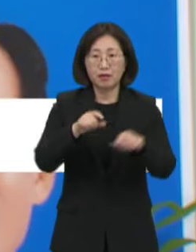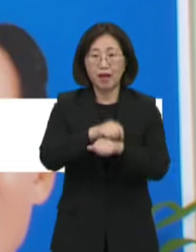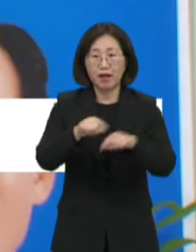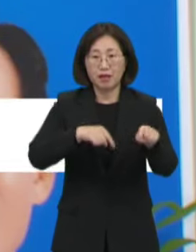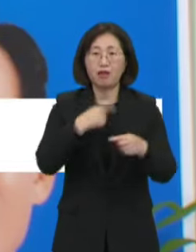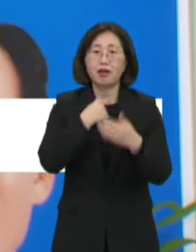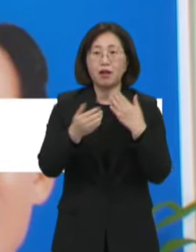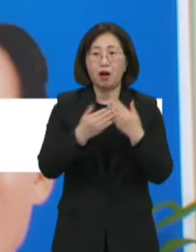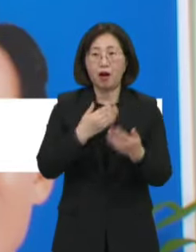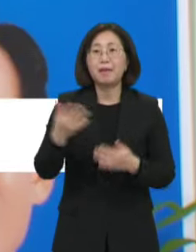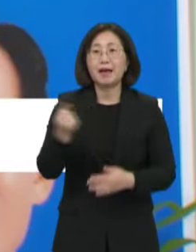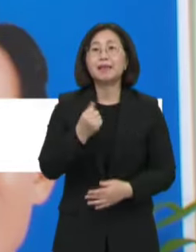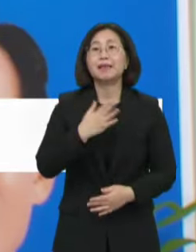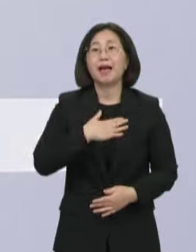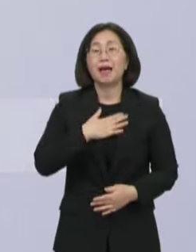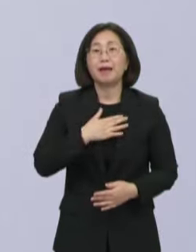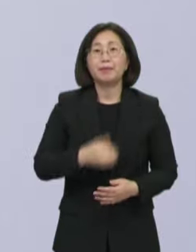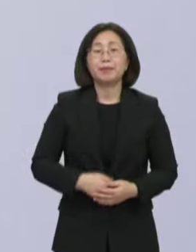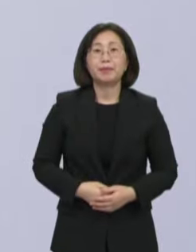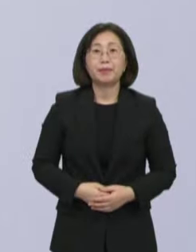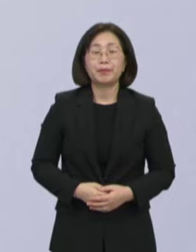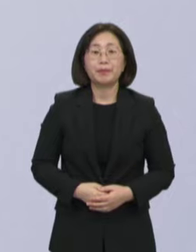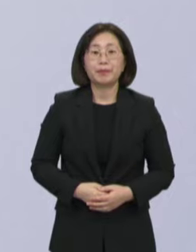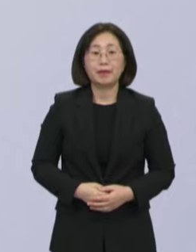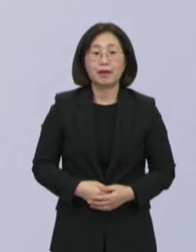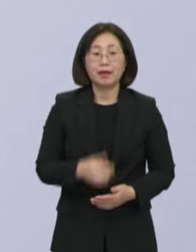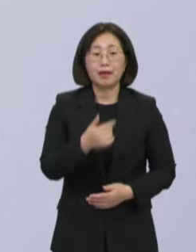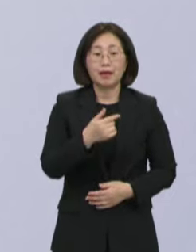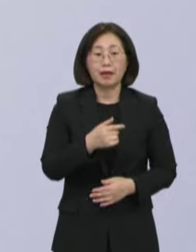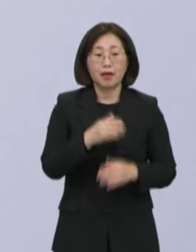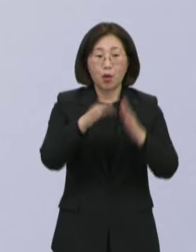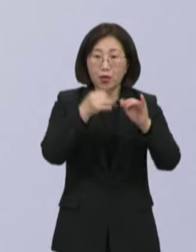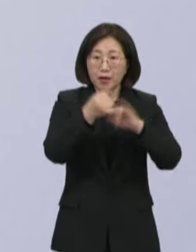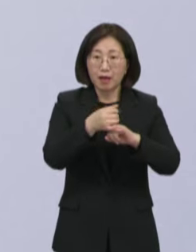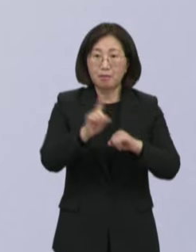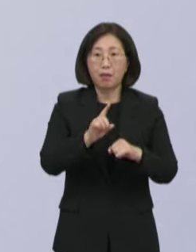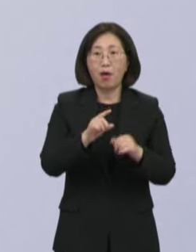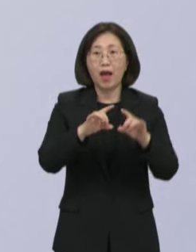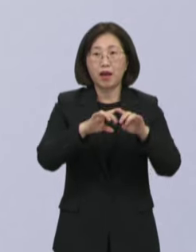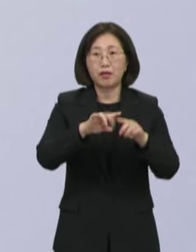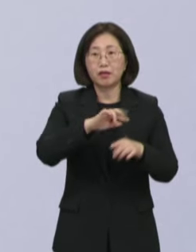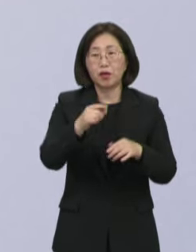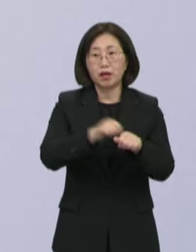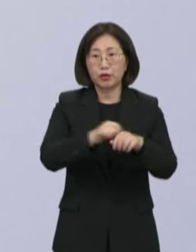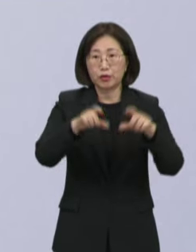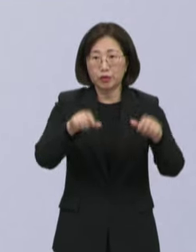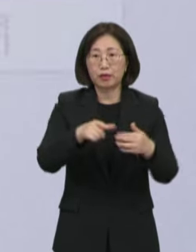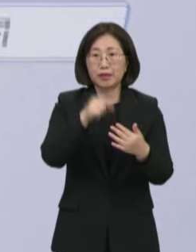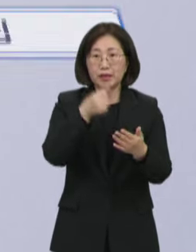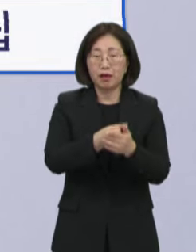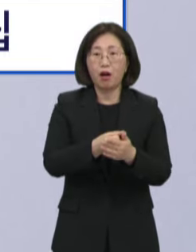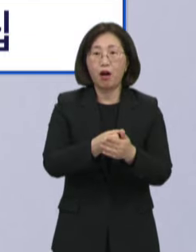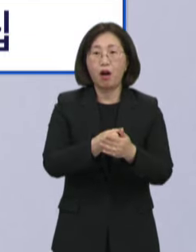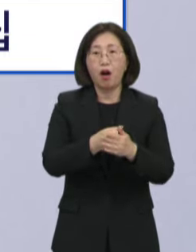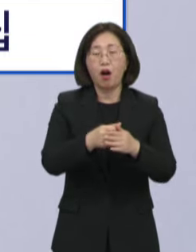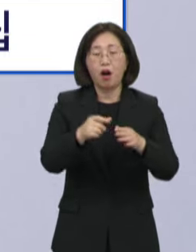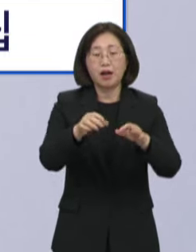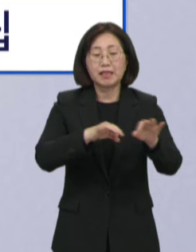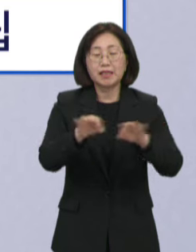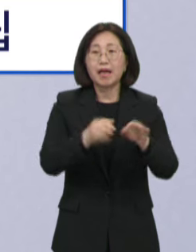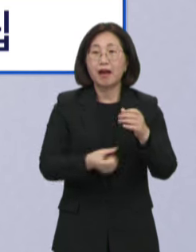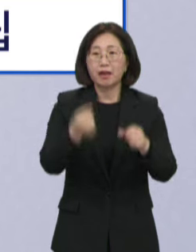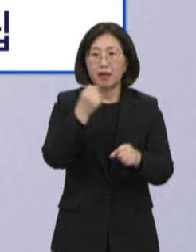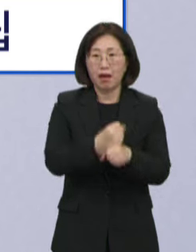가진 나소열입니다. 나 후보의 핵심 공약은 에너지 전환 특구 지정과 서천 명품 특화 시장